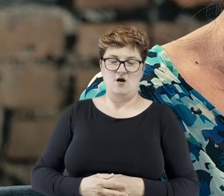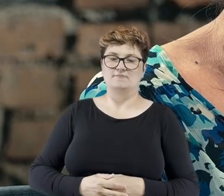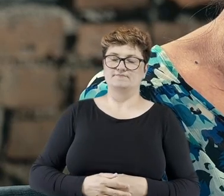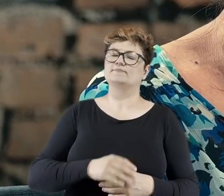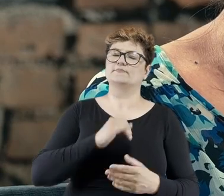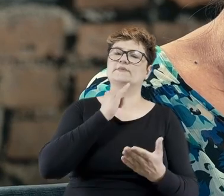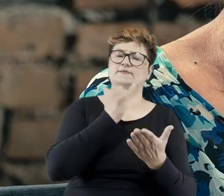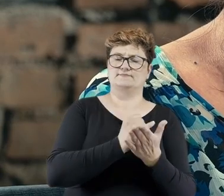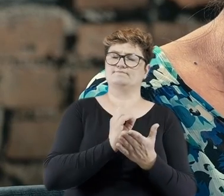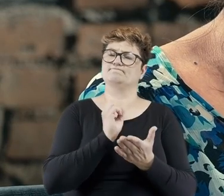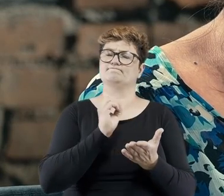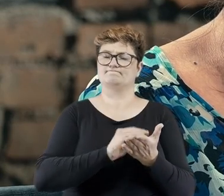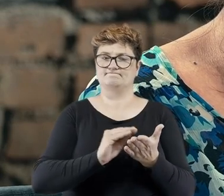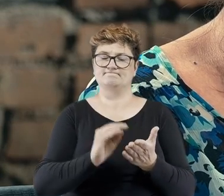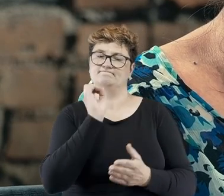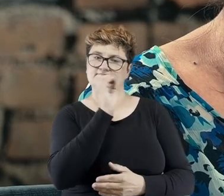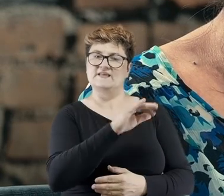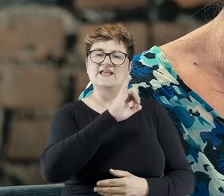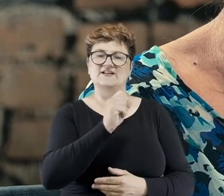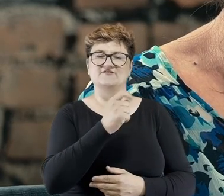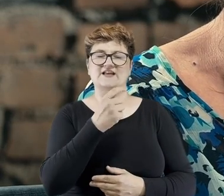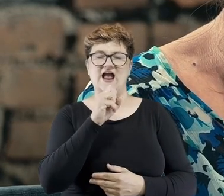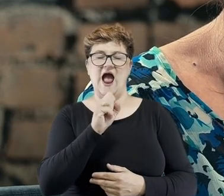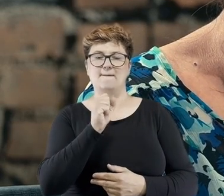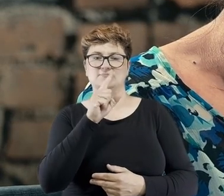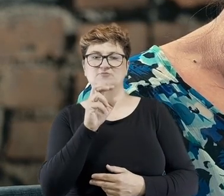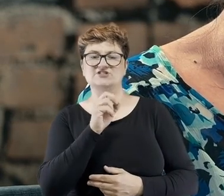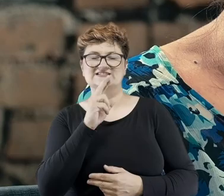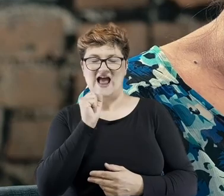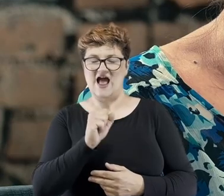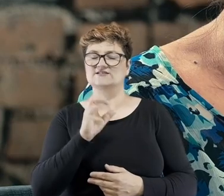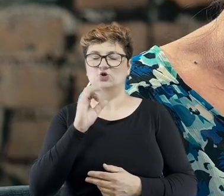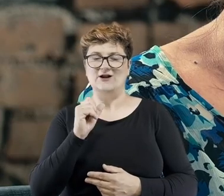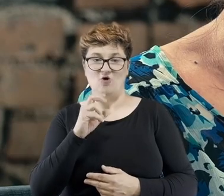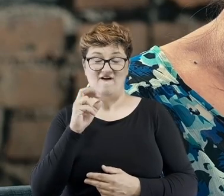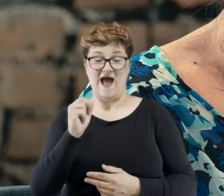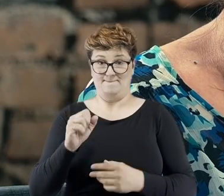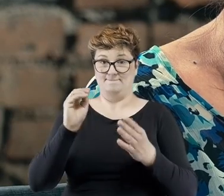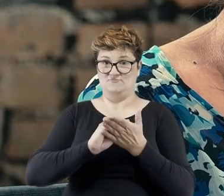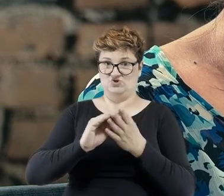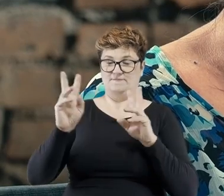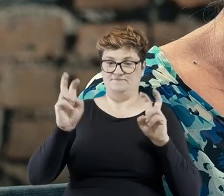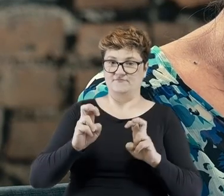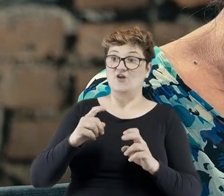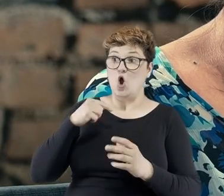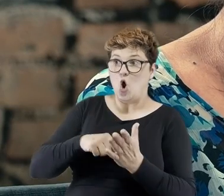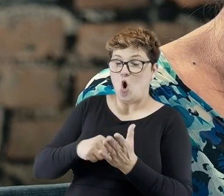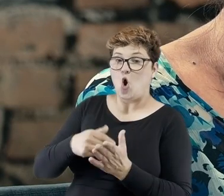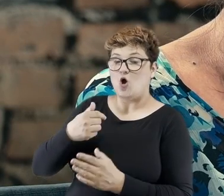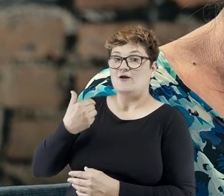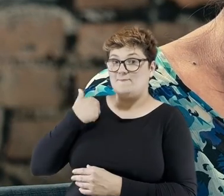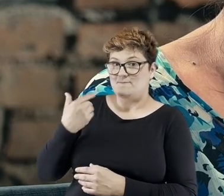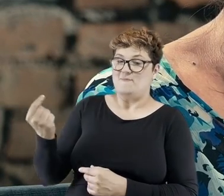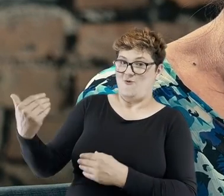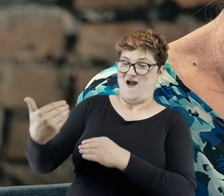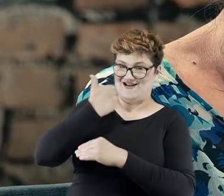w jednym z listów do Jadwigi Przybylskiej z Kotarkowej w taki sposób. Właśnie była u mnie żona dyrektora, zeszłego roku uczyłam jej syna